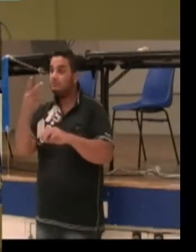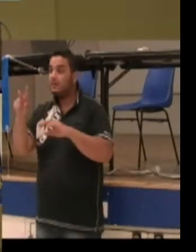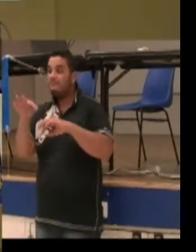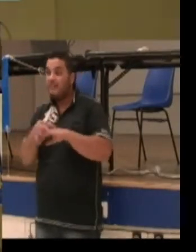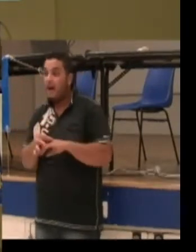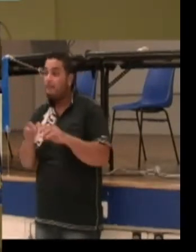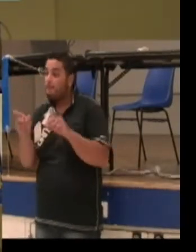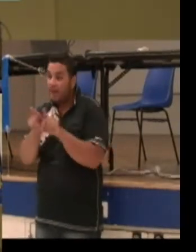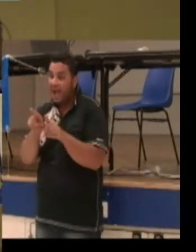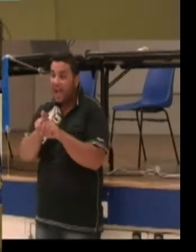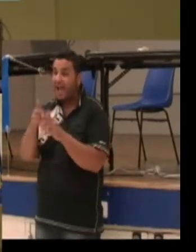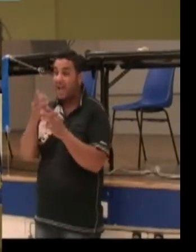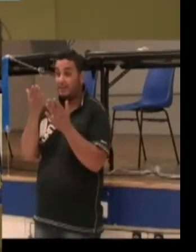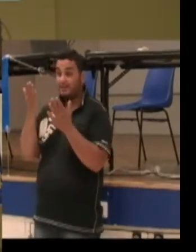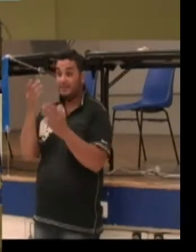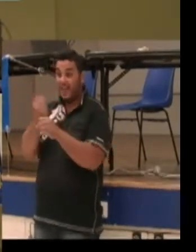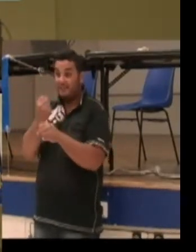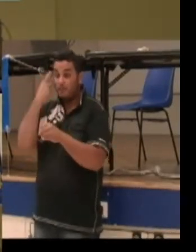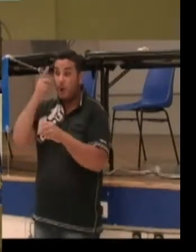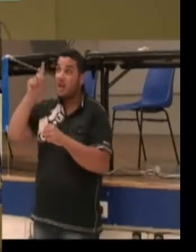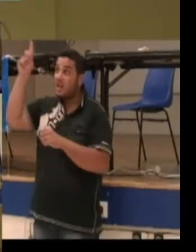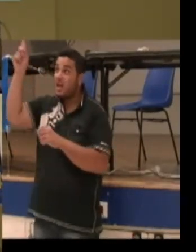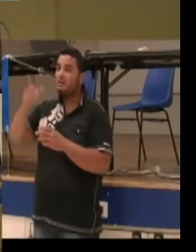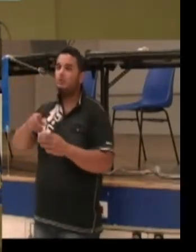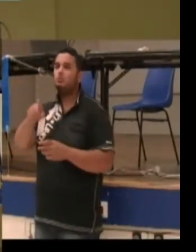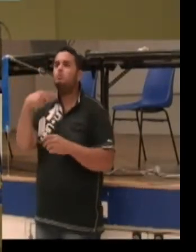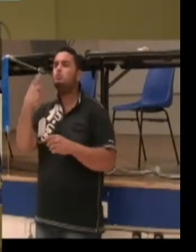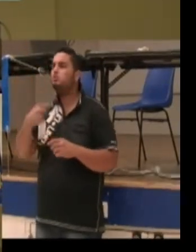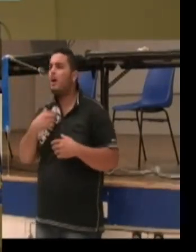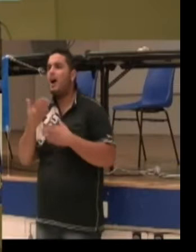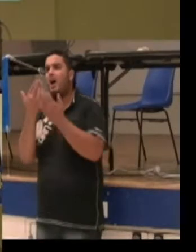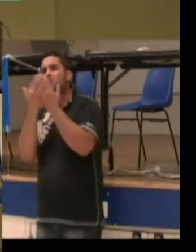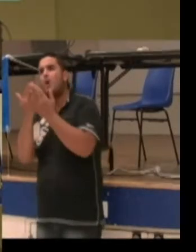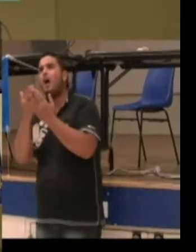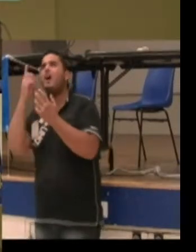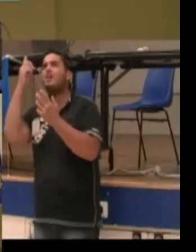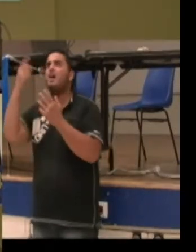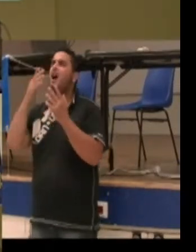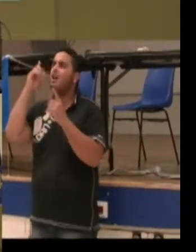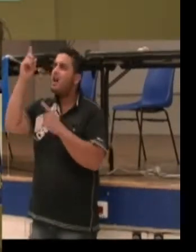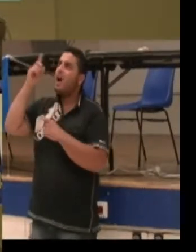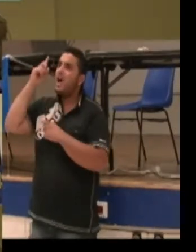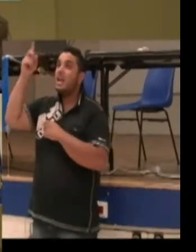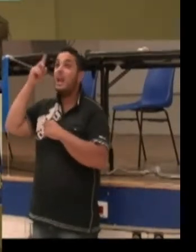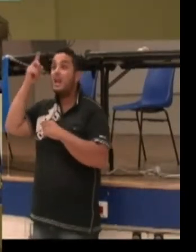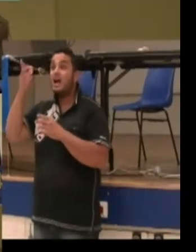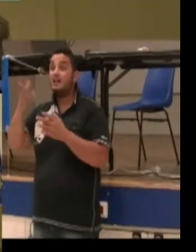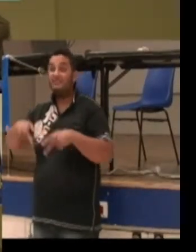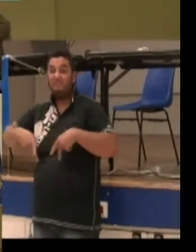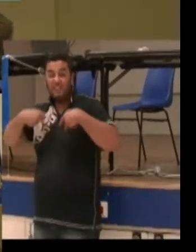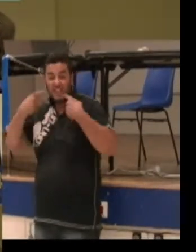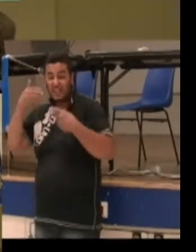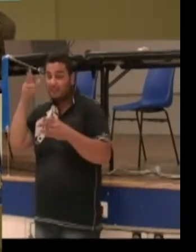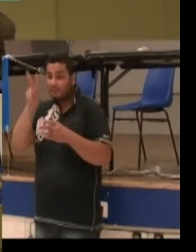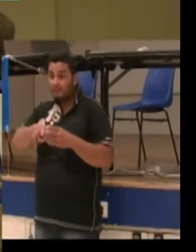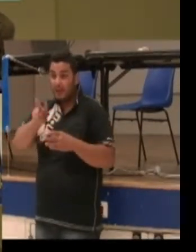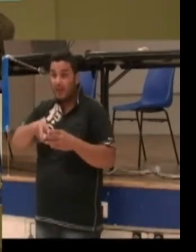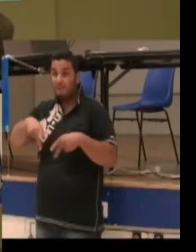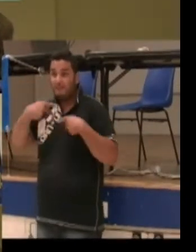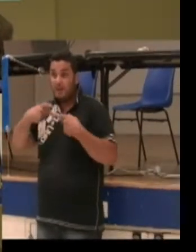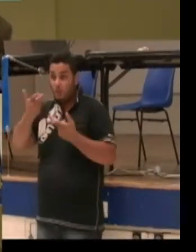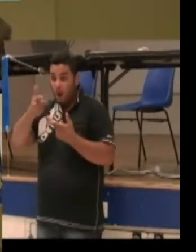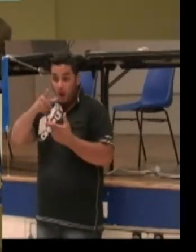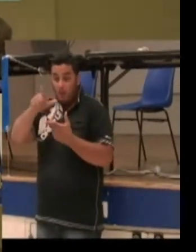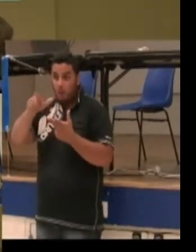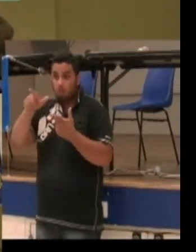faites ? À chaque fois, on demande à Allah, « Ya Allah, facilite-moi, Ya Allah, donne-moi, Ya Allah, guéris-moi, Ya Allah. » Notre vie, elle tourne autour de ces